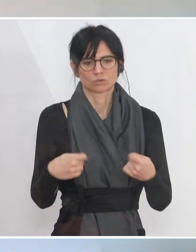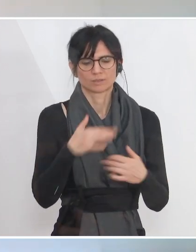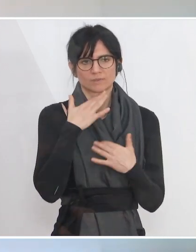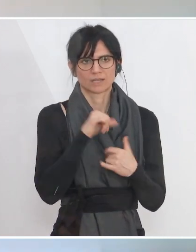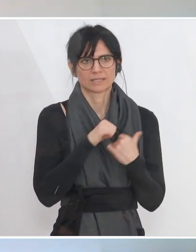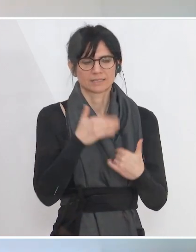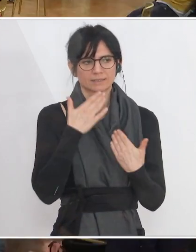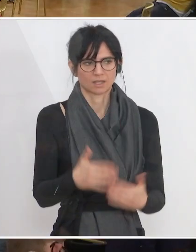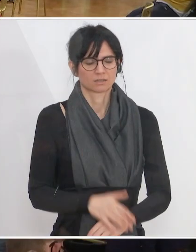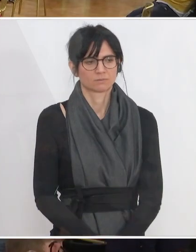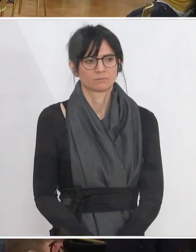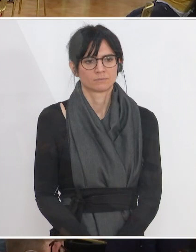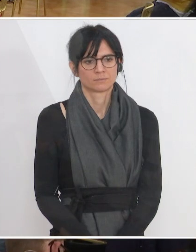Dank.